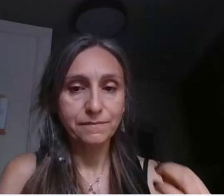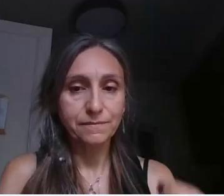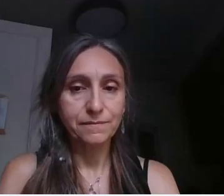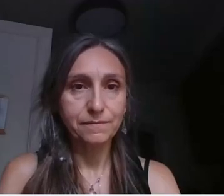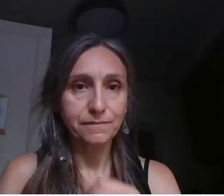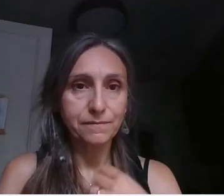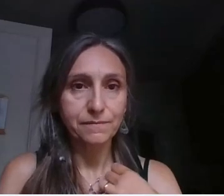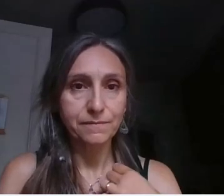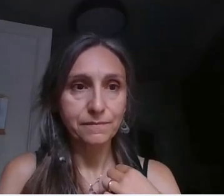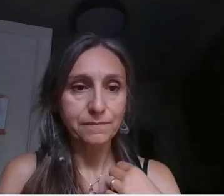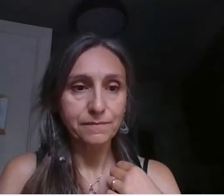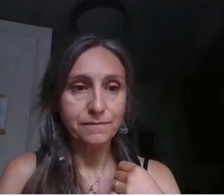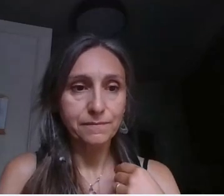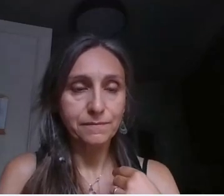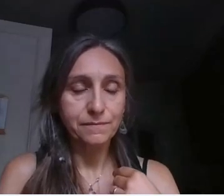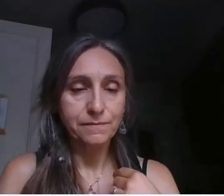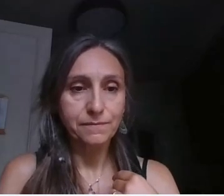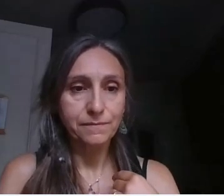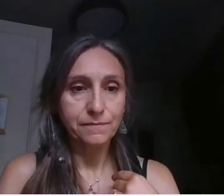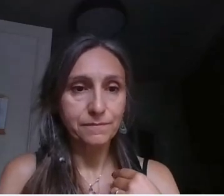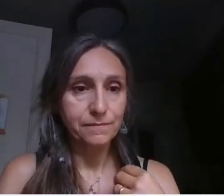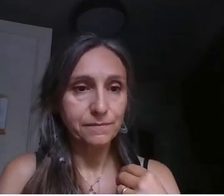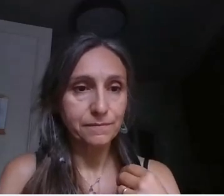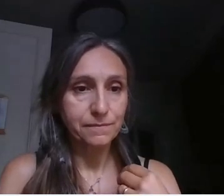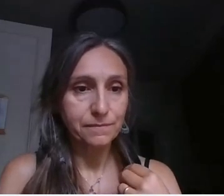Condividi